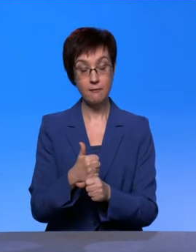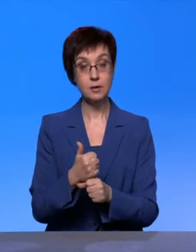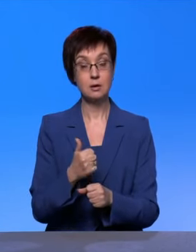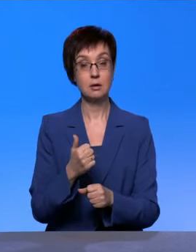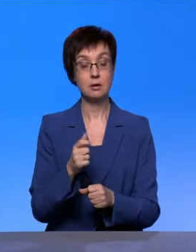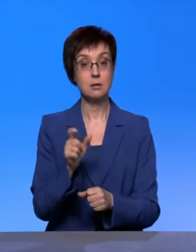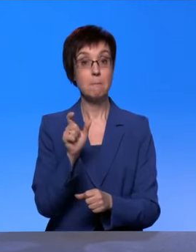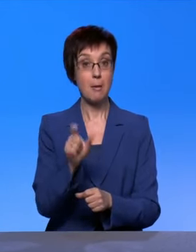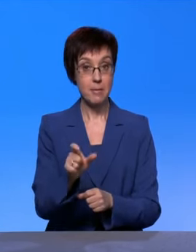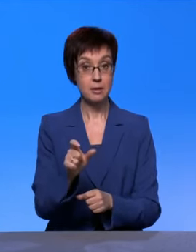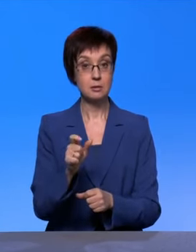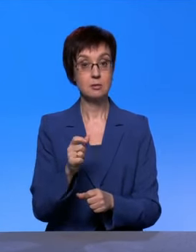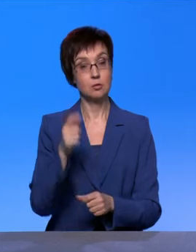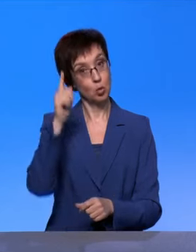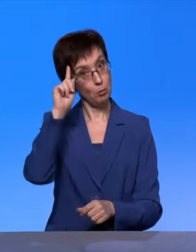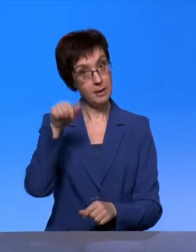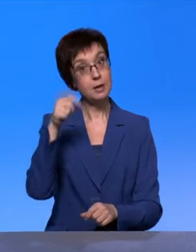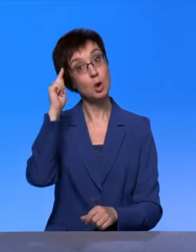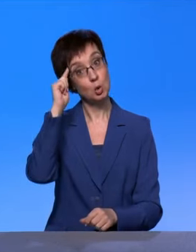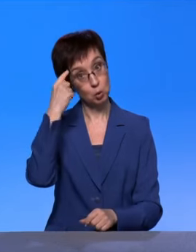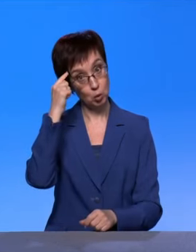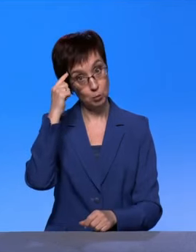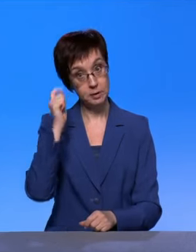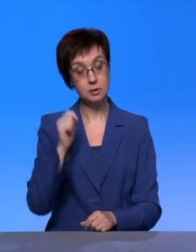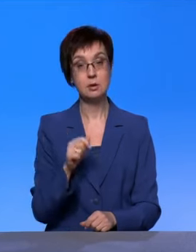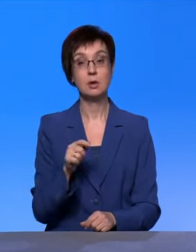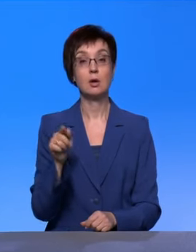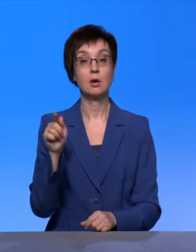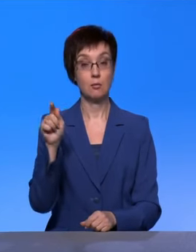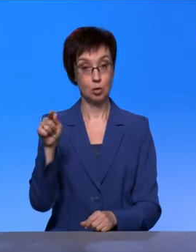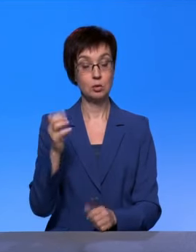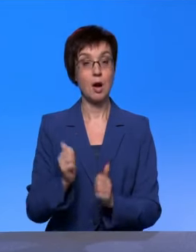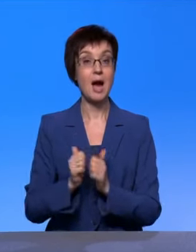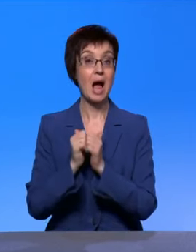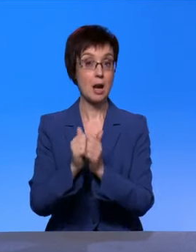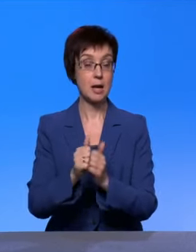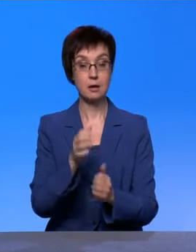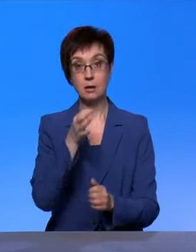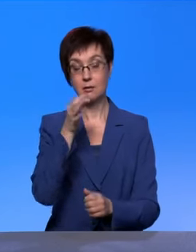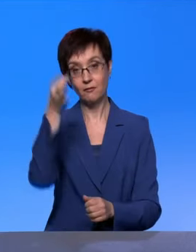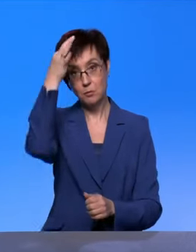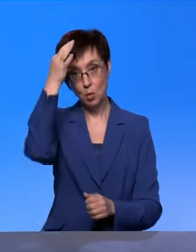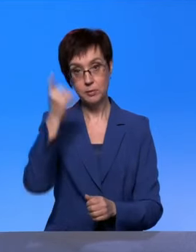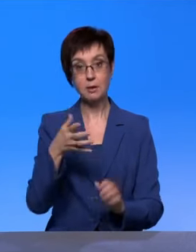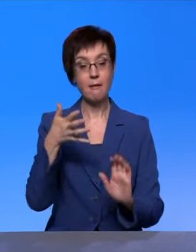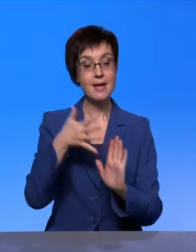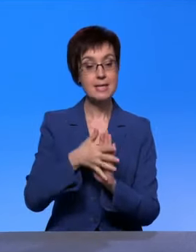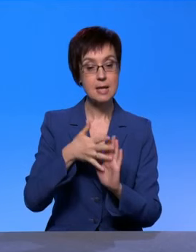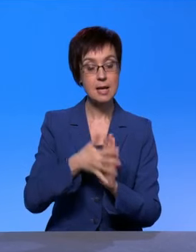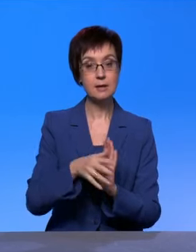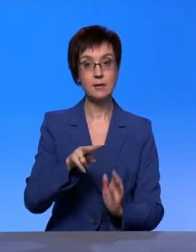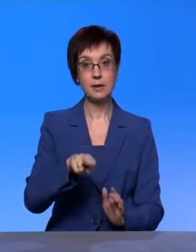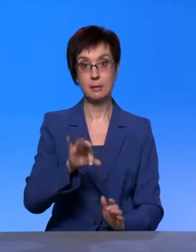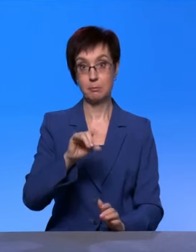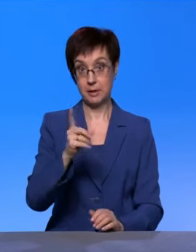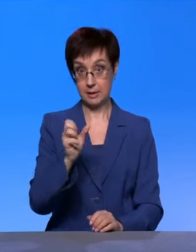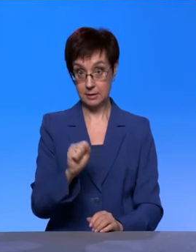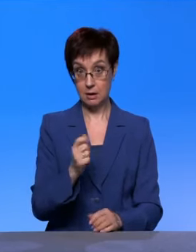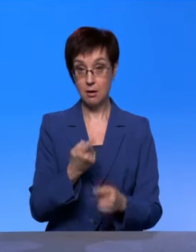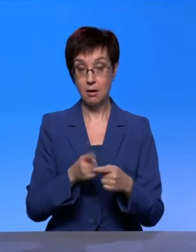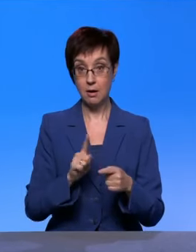Упомянутое вот коллега исследование ПИЗа, да, значит, которое сейчас уже не проводится, но это